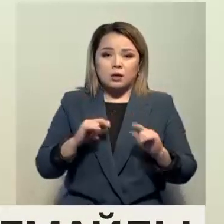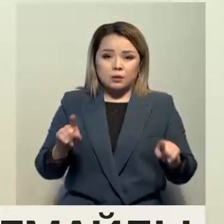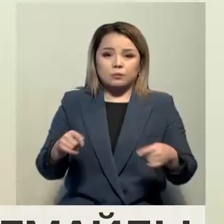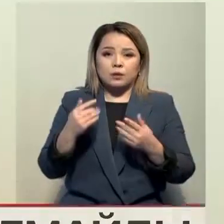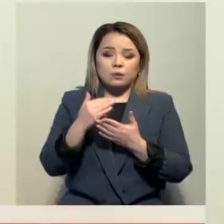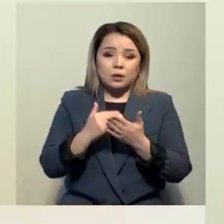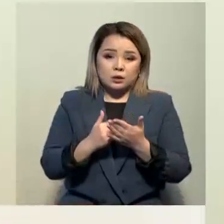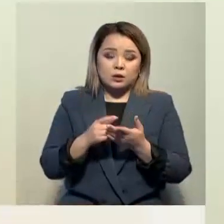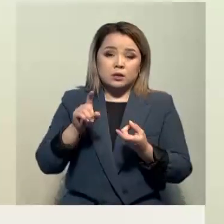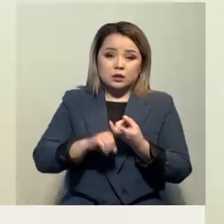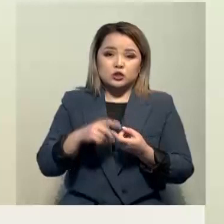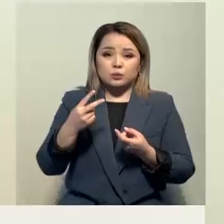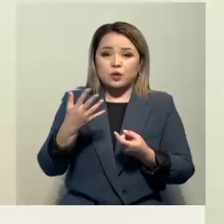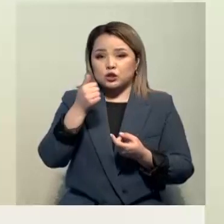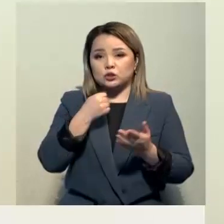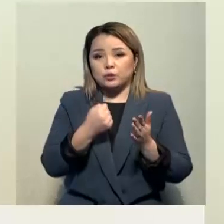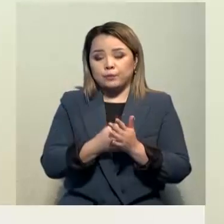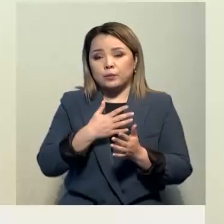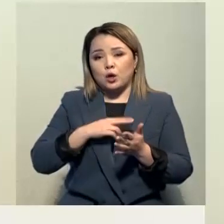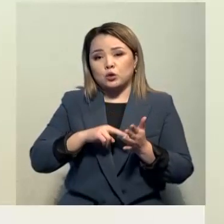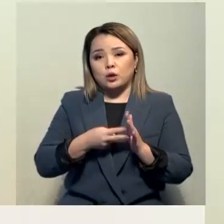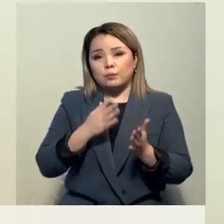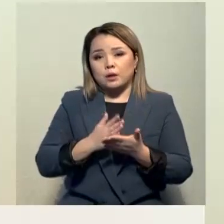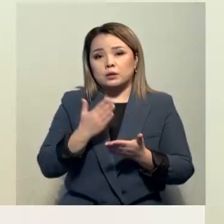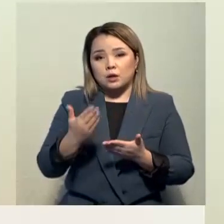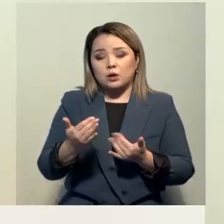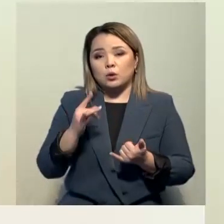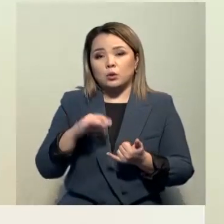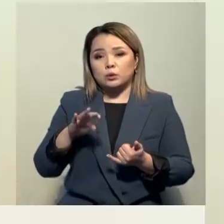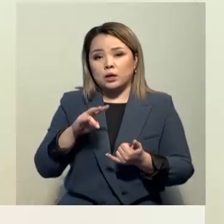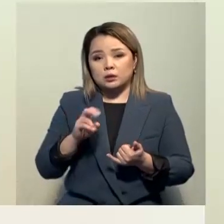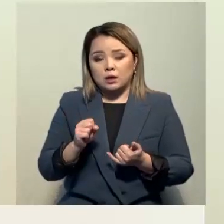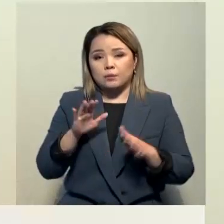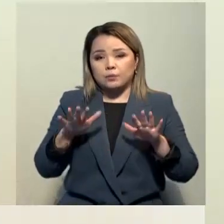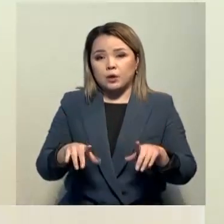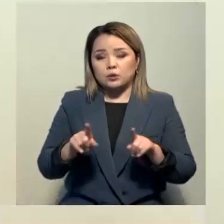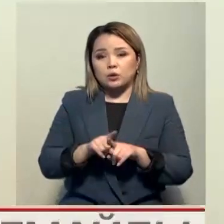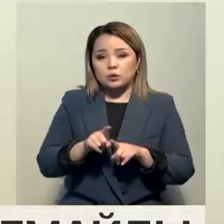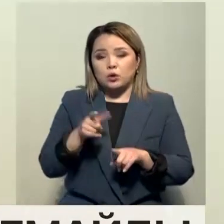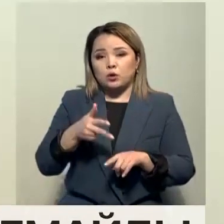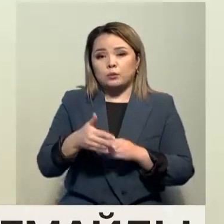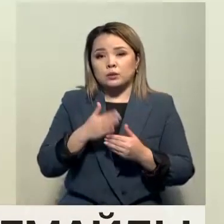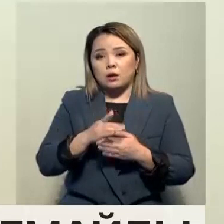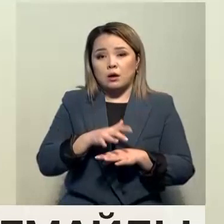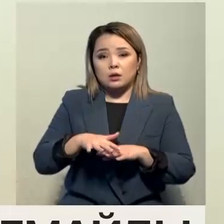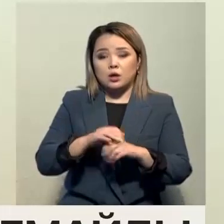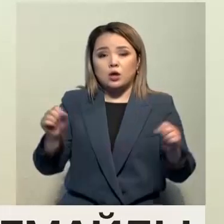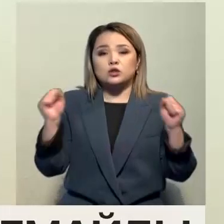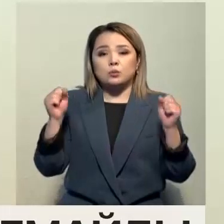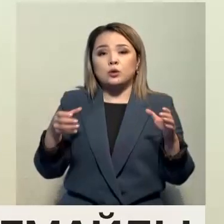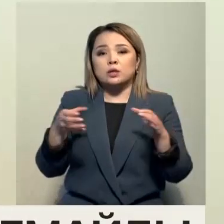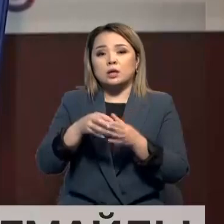бағдарламасы бойынша 25-ші жылға дейін бізде жоспарымыз бар. Родина, Тірек ауылына, яғни үш мың халқы бар, сол жерге бір спорт кешенін